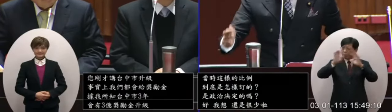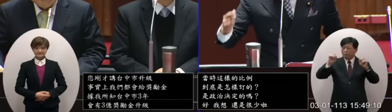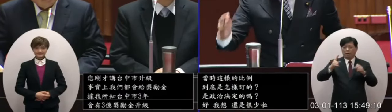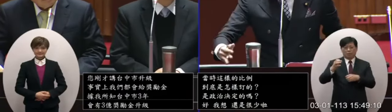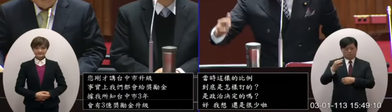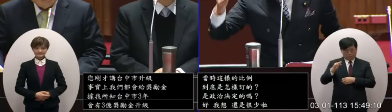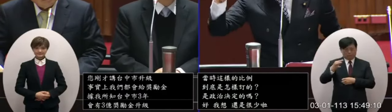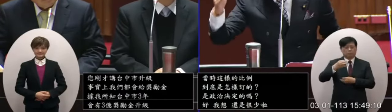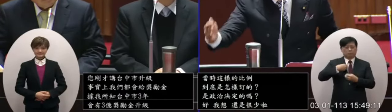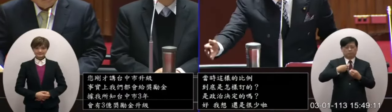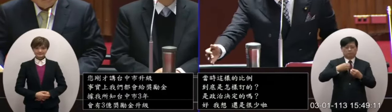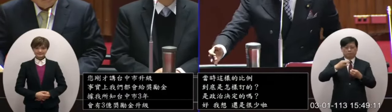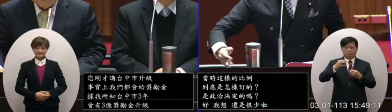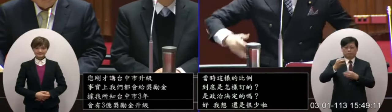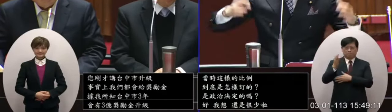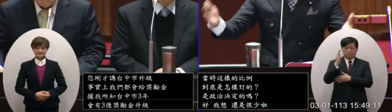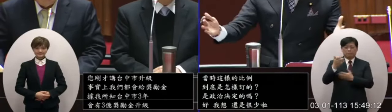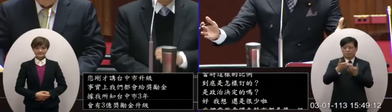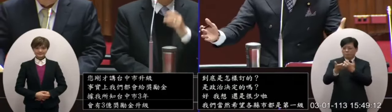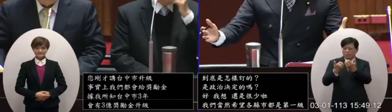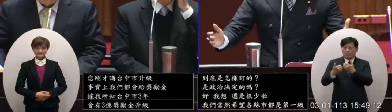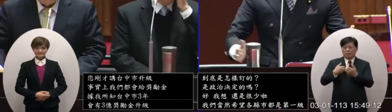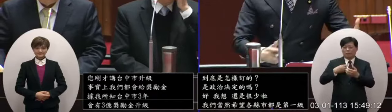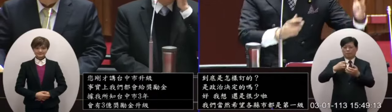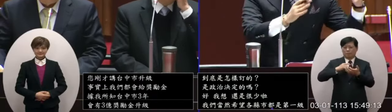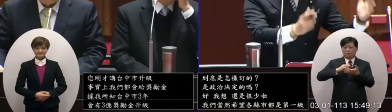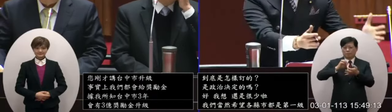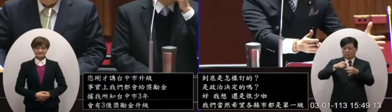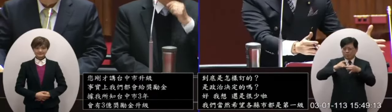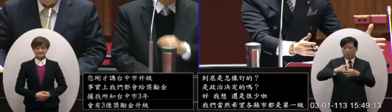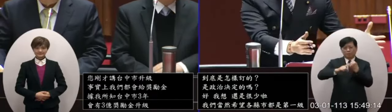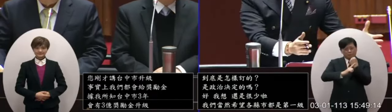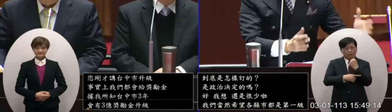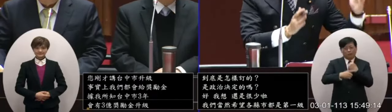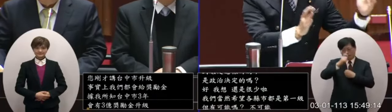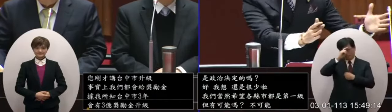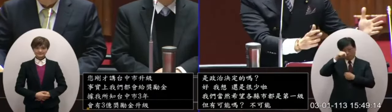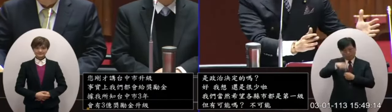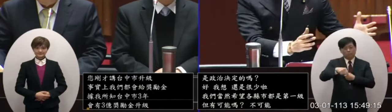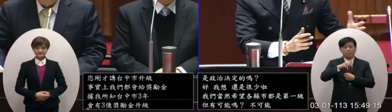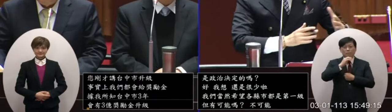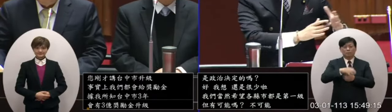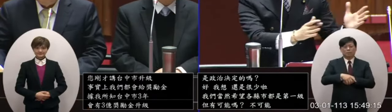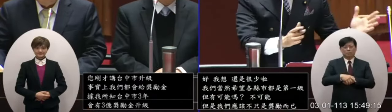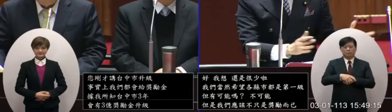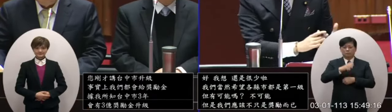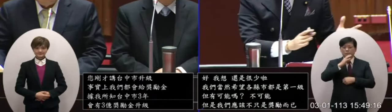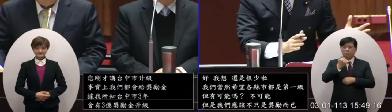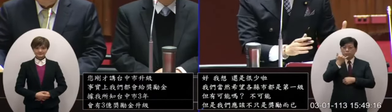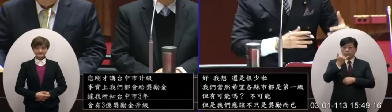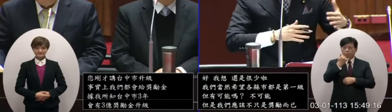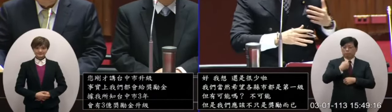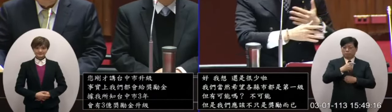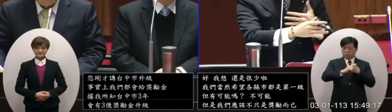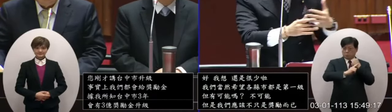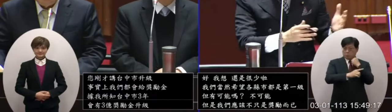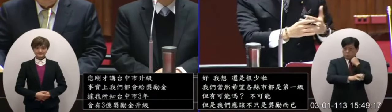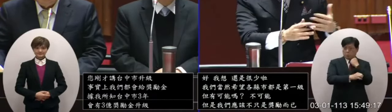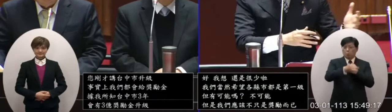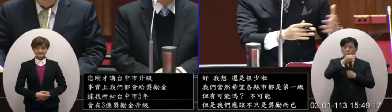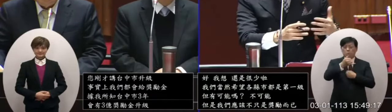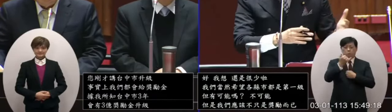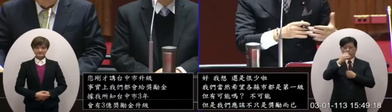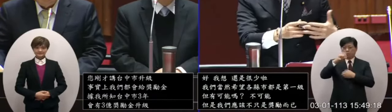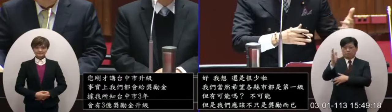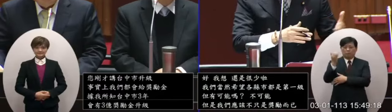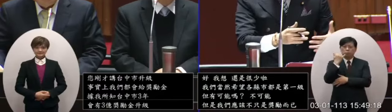财政划分收支法，我们希望能够拥有这样子前头有拥有这样这么好的法令，让各个县